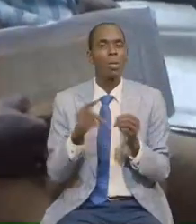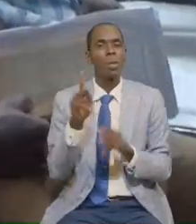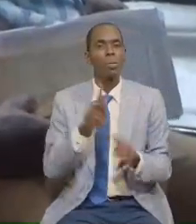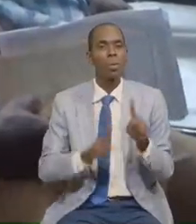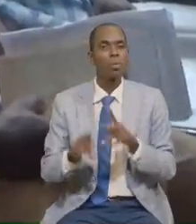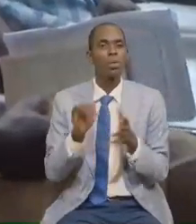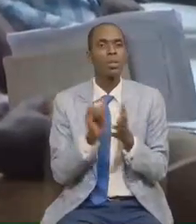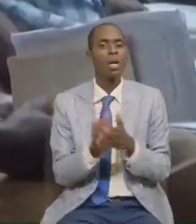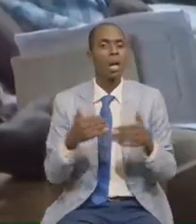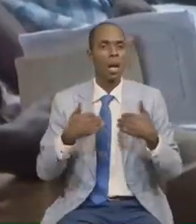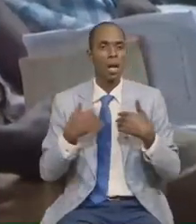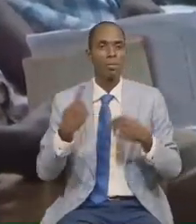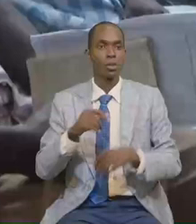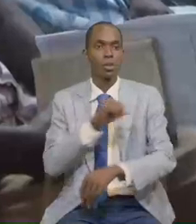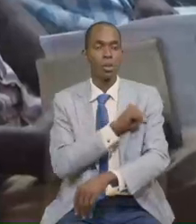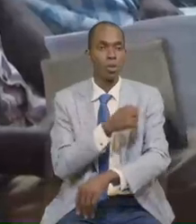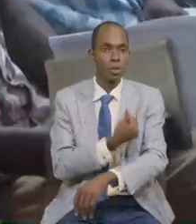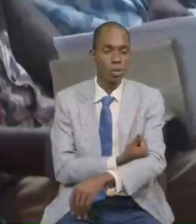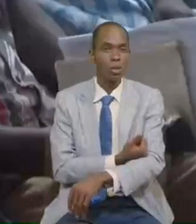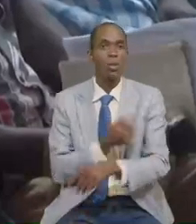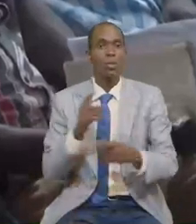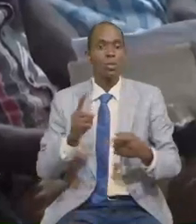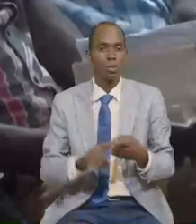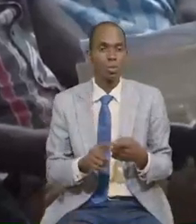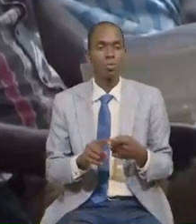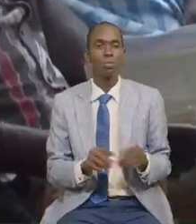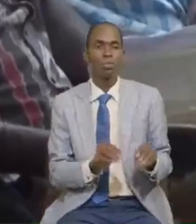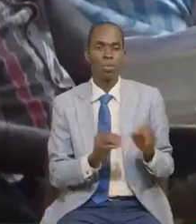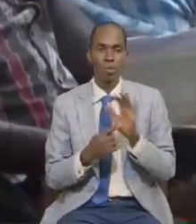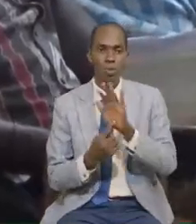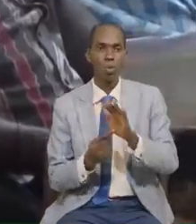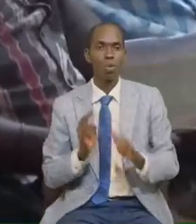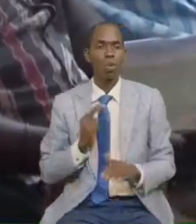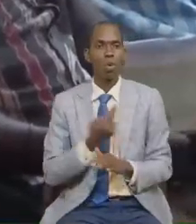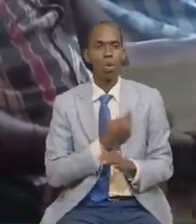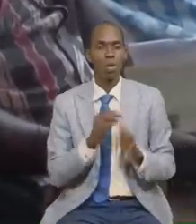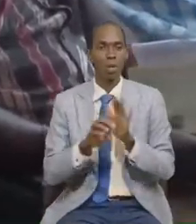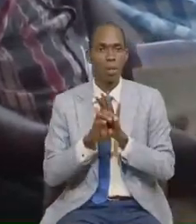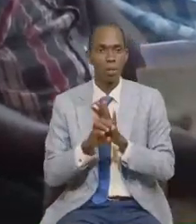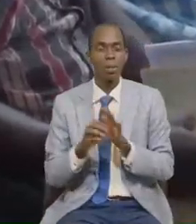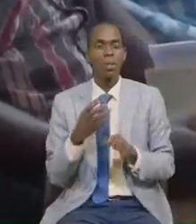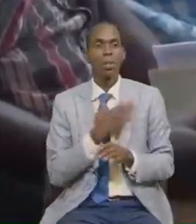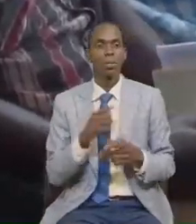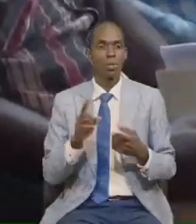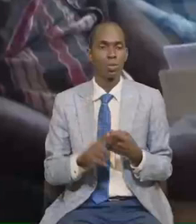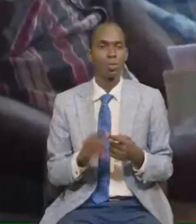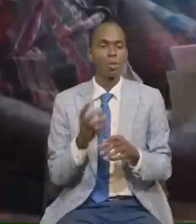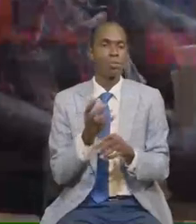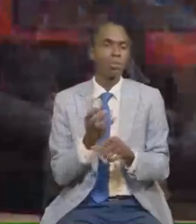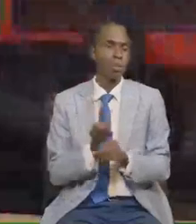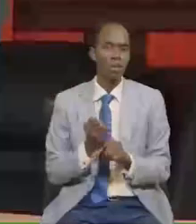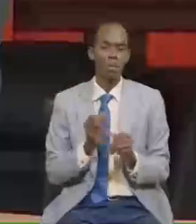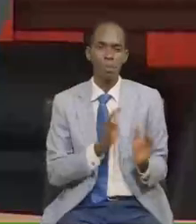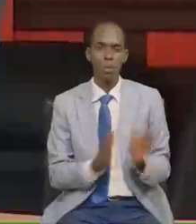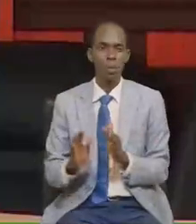l'autorité et de pouvoir nous fixer des dates pour l'examen et nous passons pas examens et pour nous